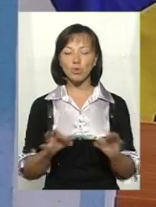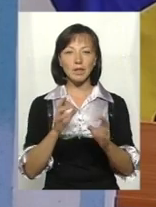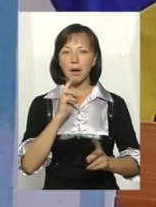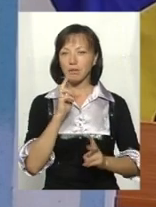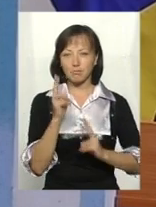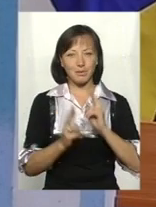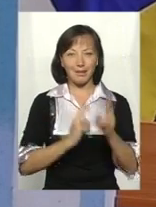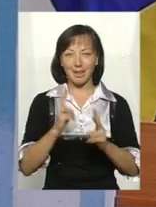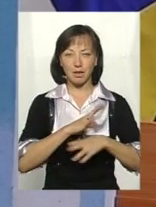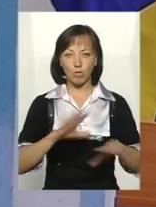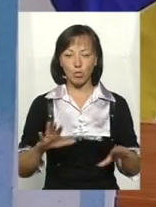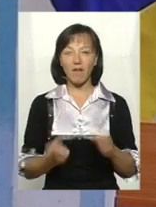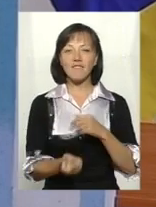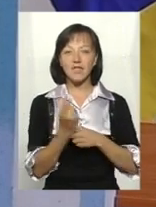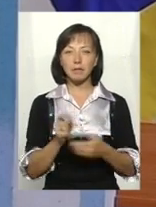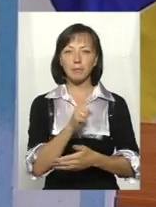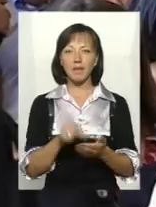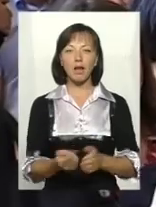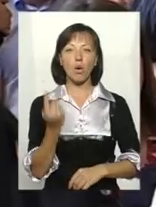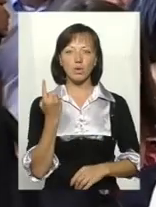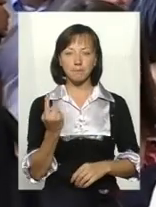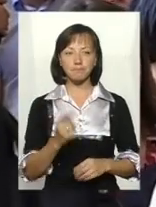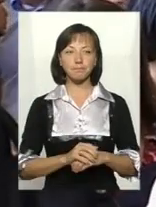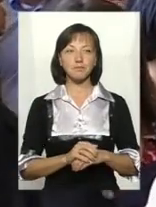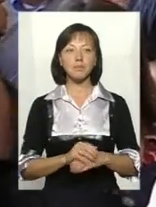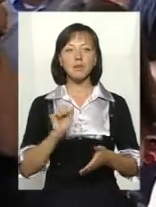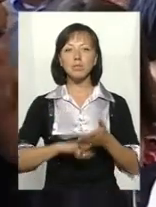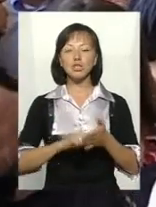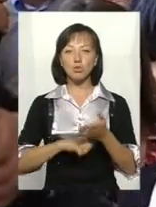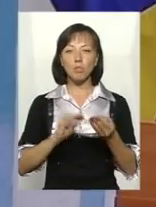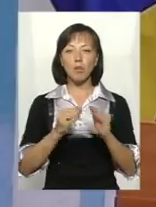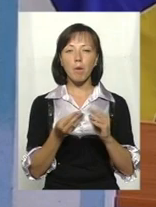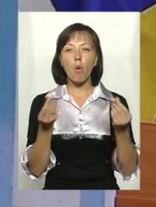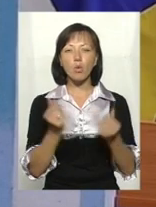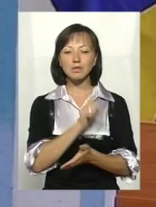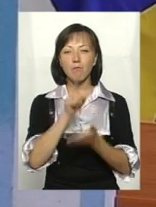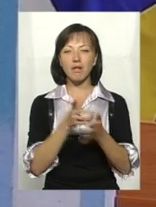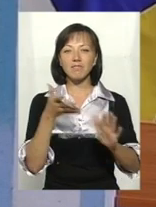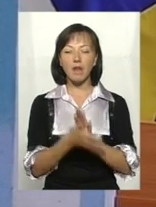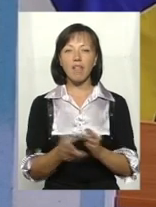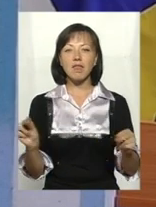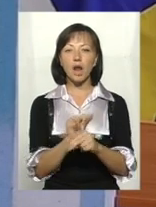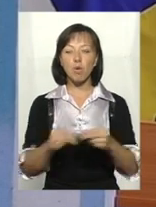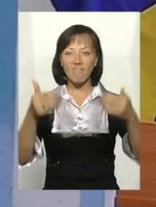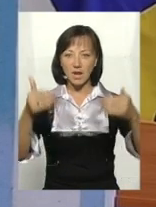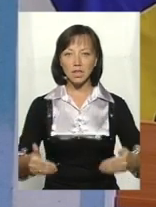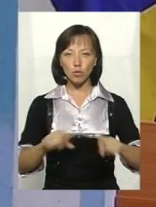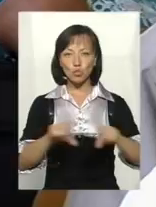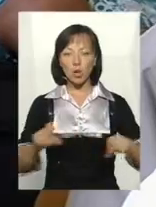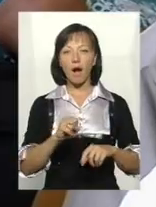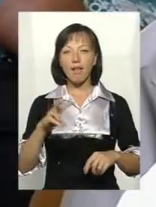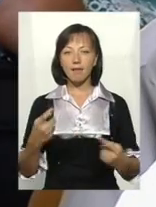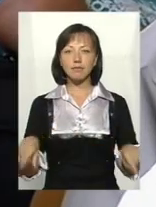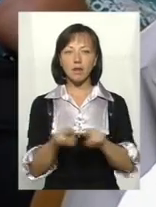було. Виникло питання тільки одне. Каменем спотикання стали кошти, які б мали піти на ремонт фасаду школи. Проте так